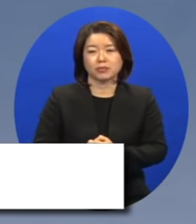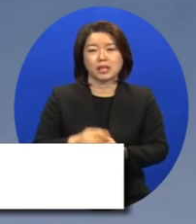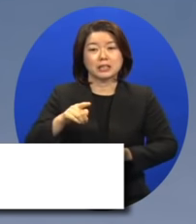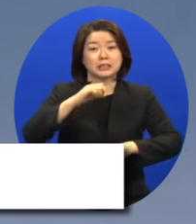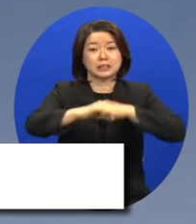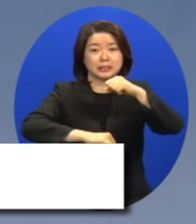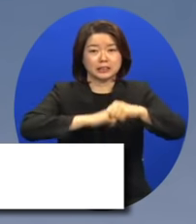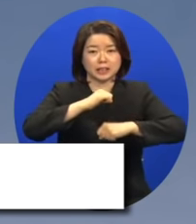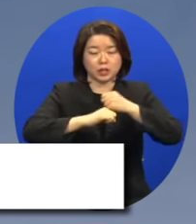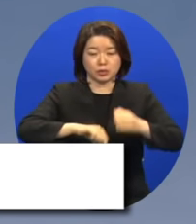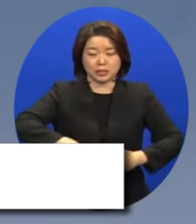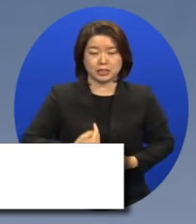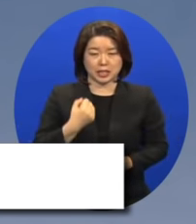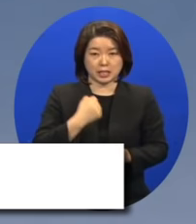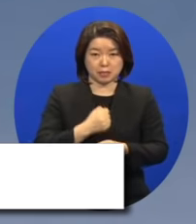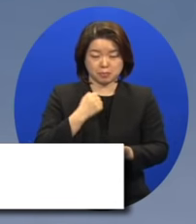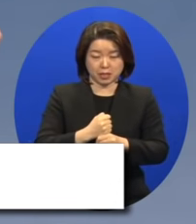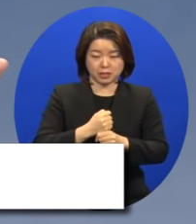자유에는